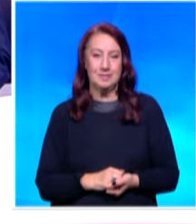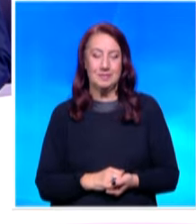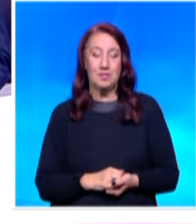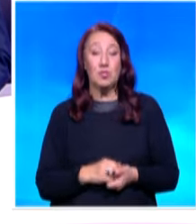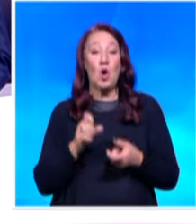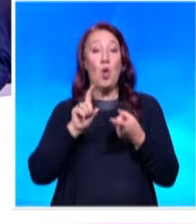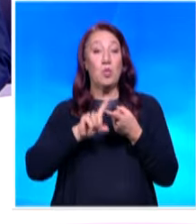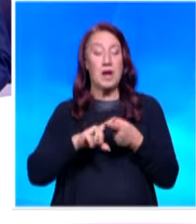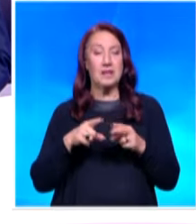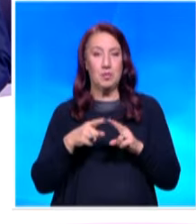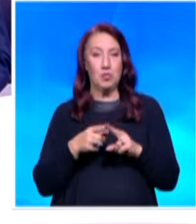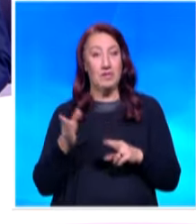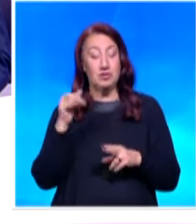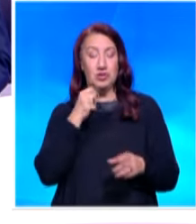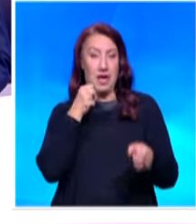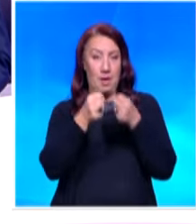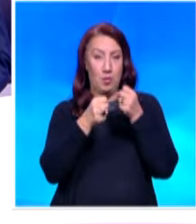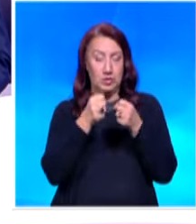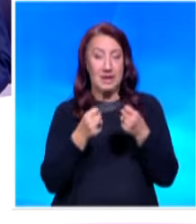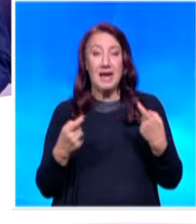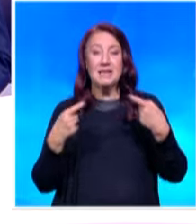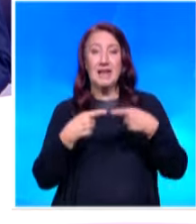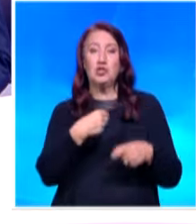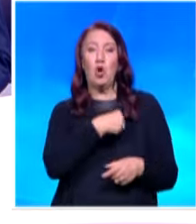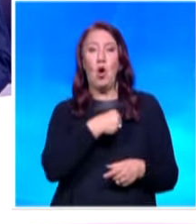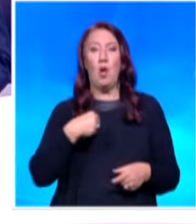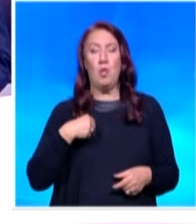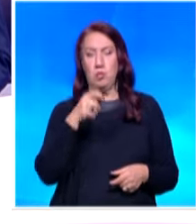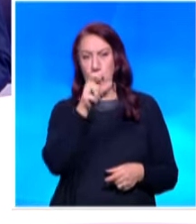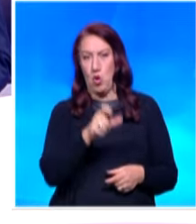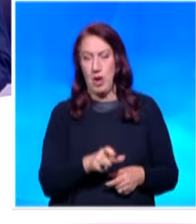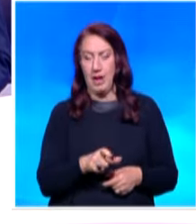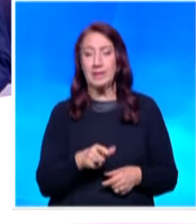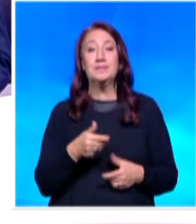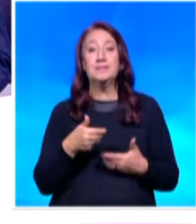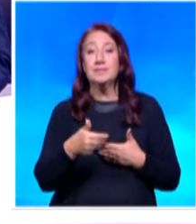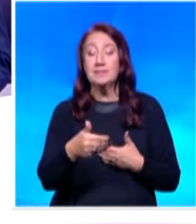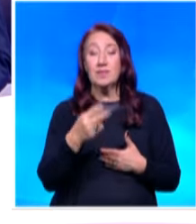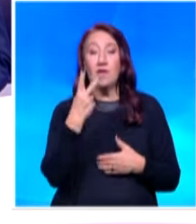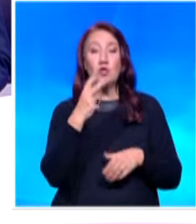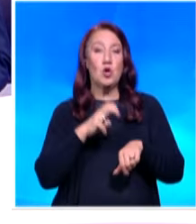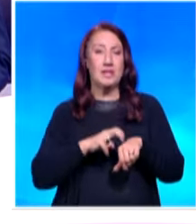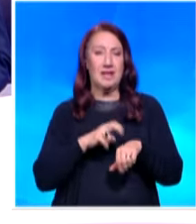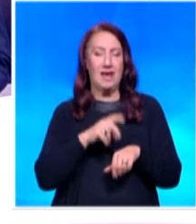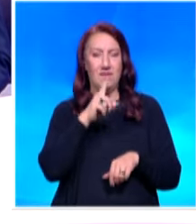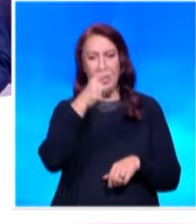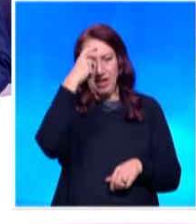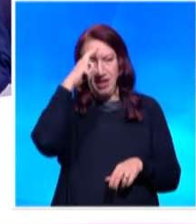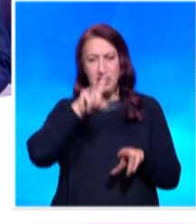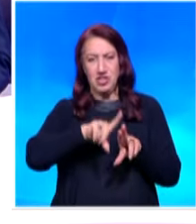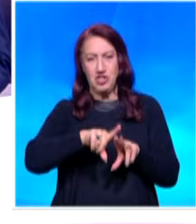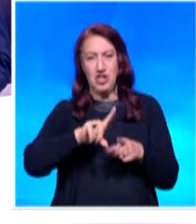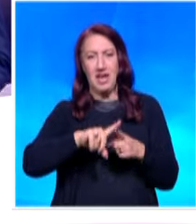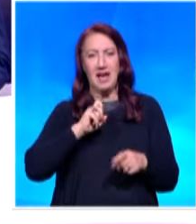Кубрат Пулев ще се завърне на ринга срещу поляка Андържей Ваваржик. Сблъсъкът ще е на 2 декември в Чикаго. Детайлите ви очакват